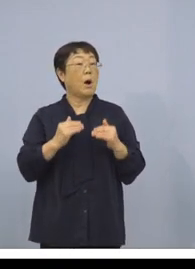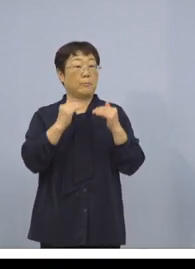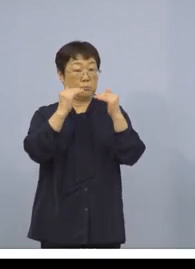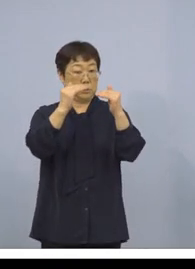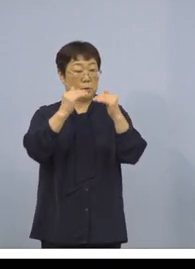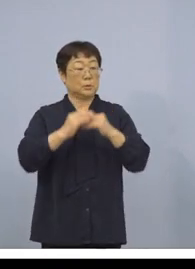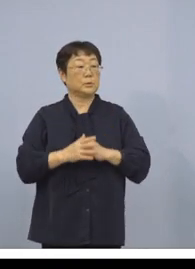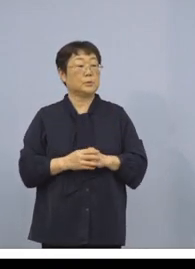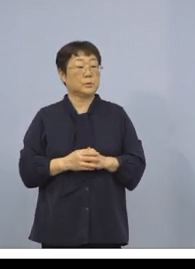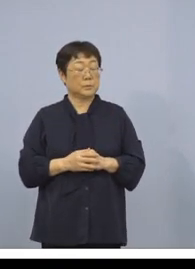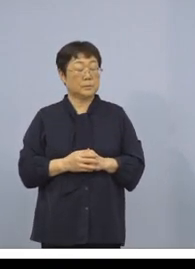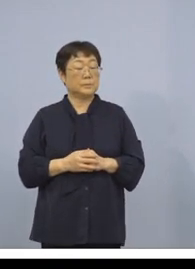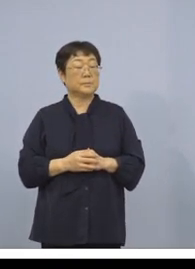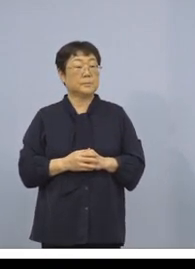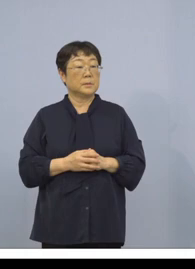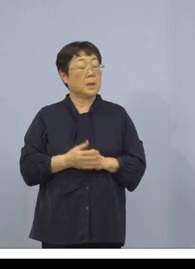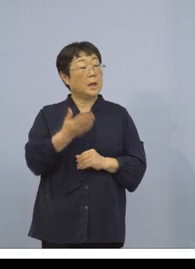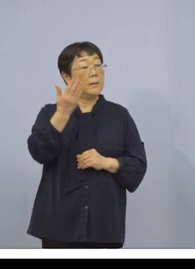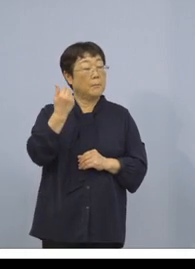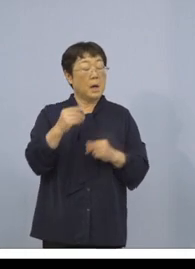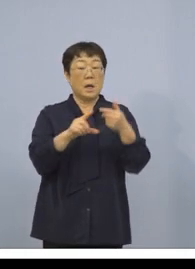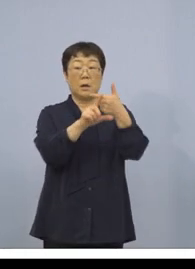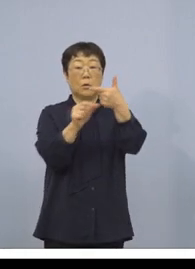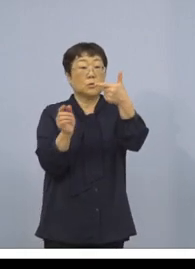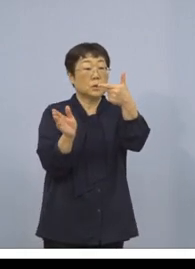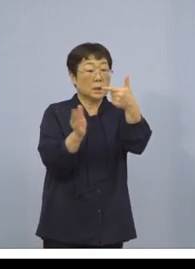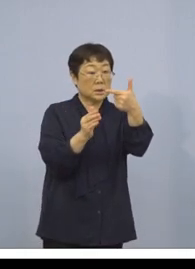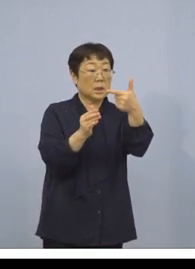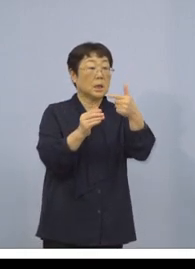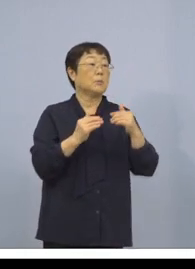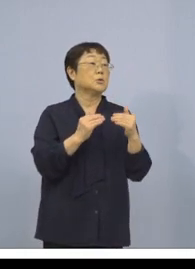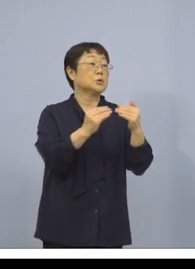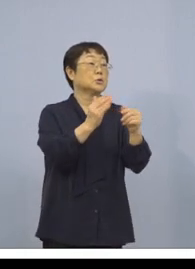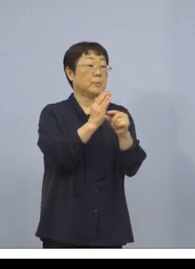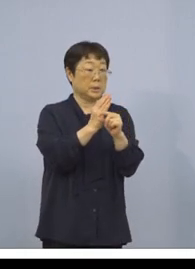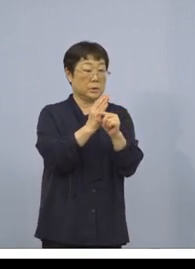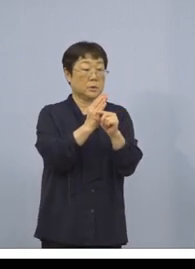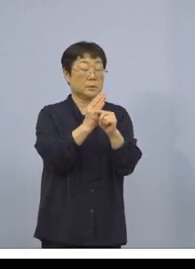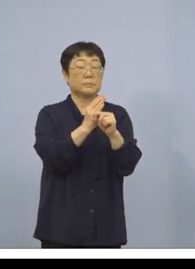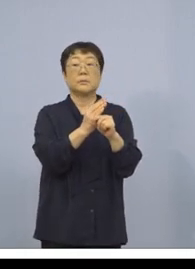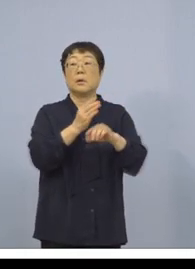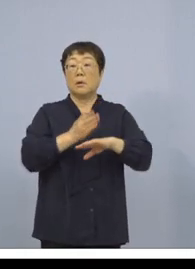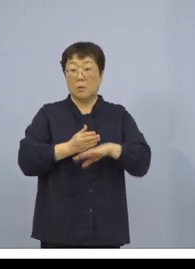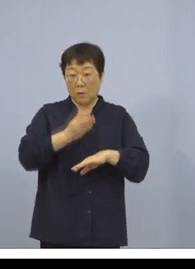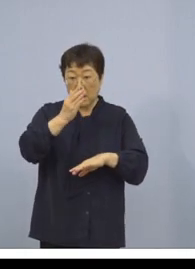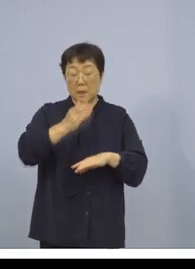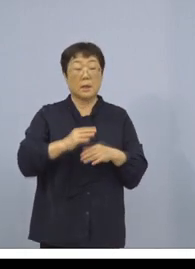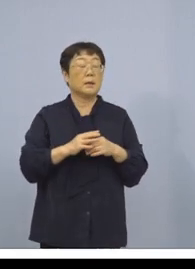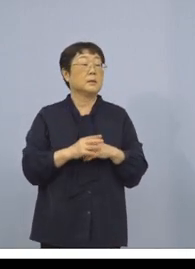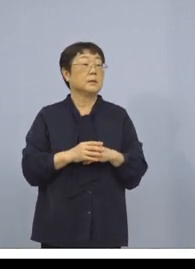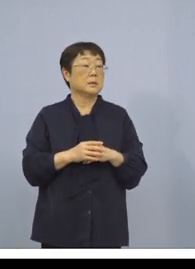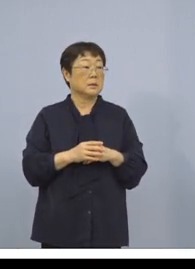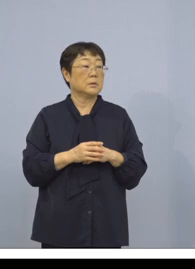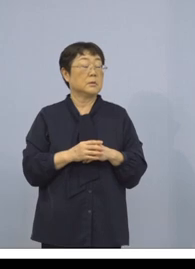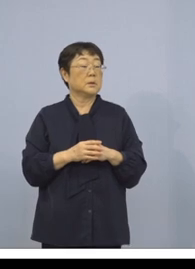ますが、まあ、これにつきましては以前から6月からもやっておりますが、まあ、おかげさまでですね、